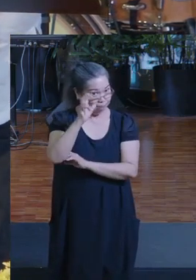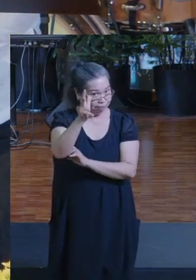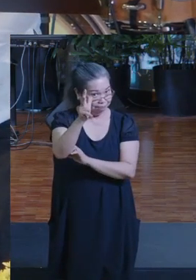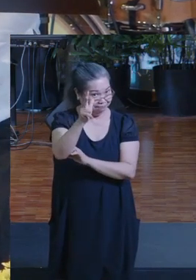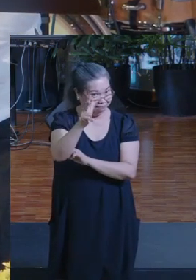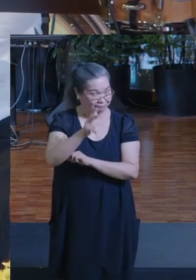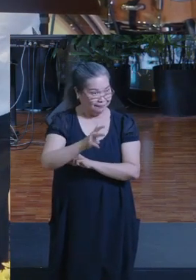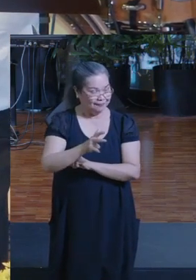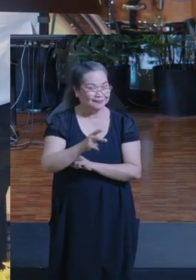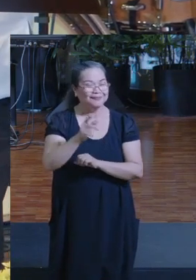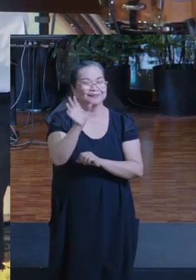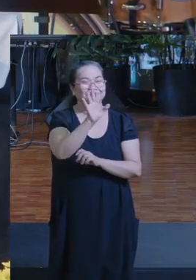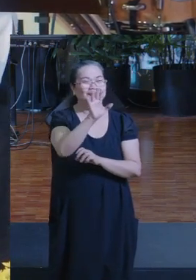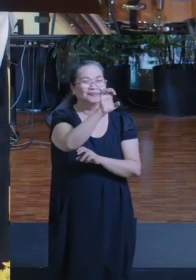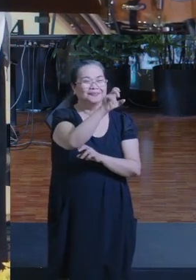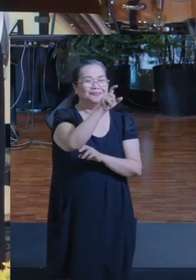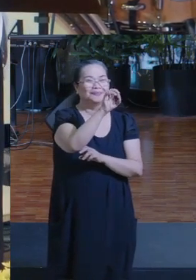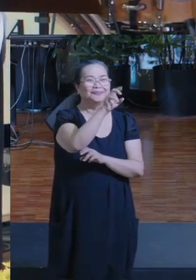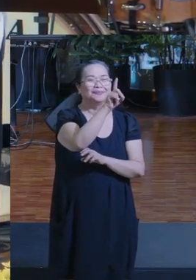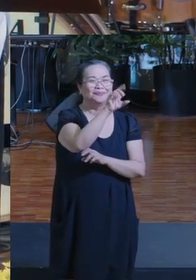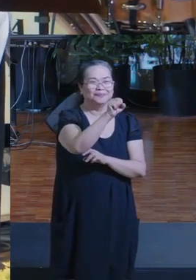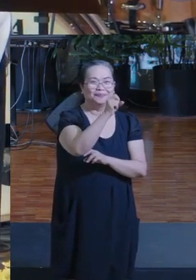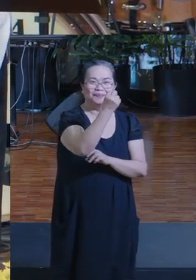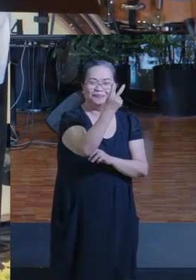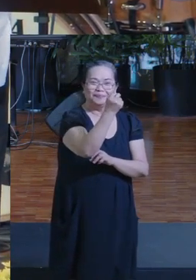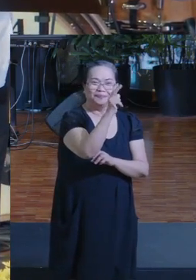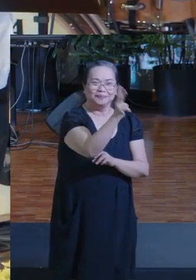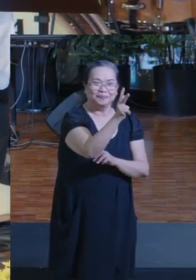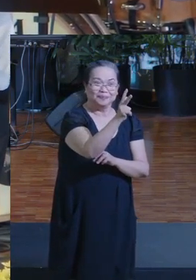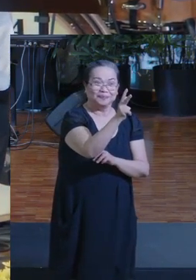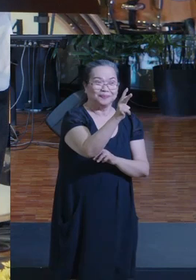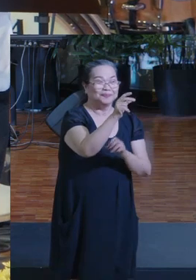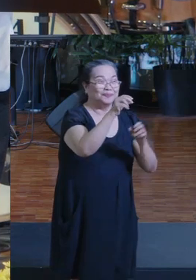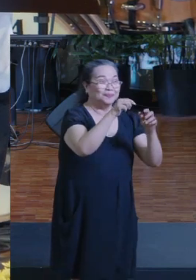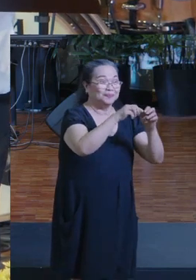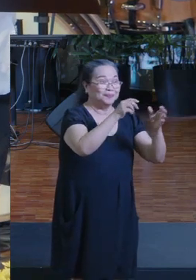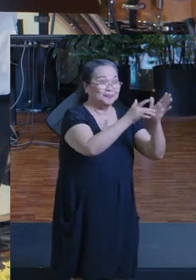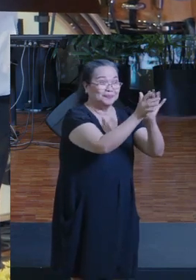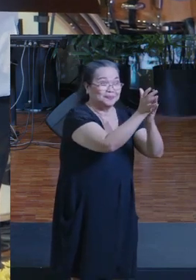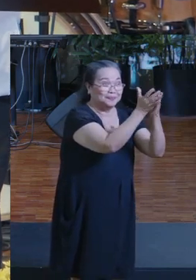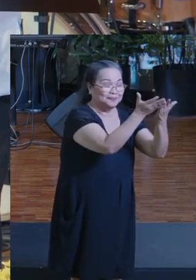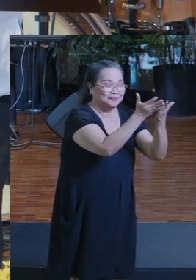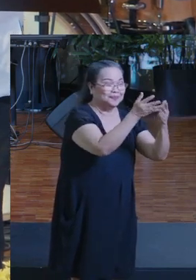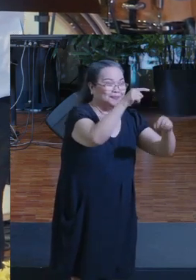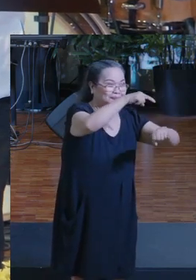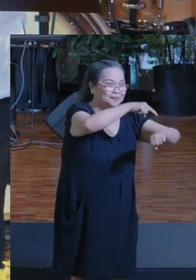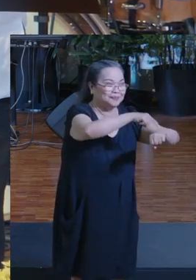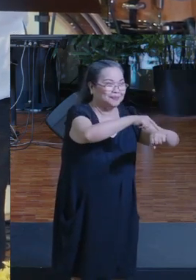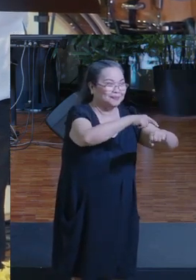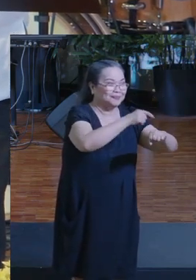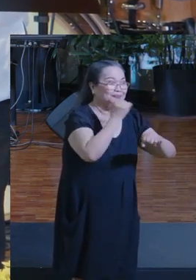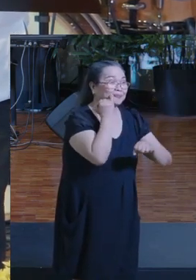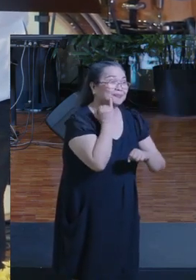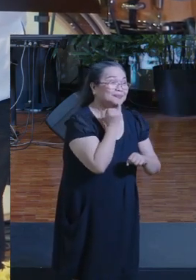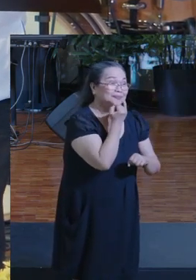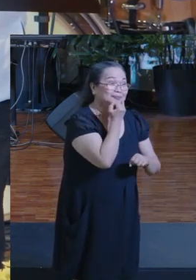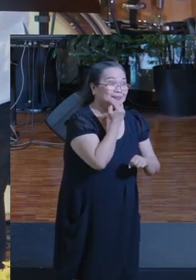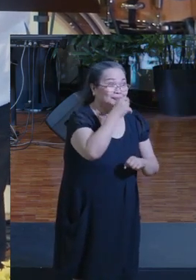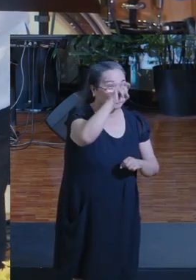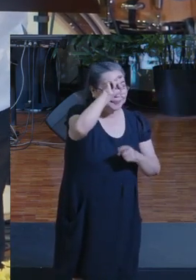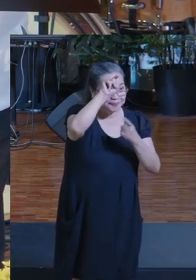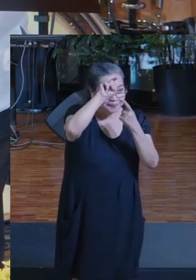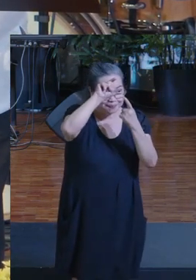niya, Exodus 12:30. Sa Exodus 12:30, the time that the people of Israel lived in Egypt